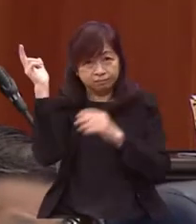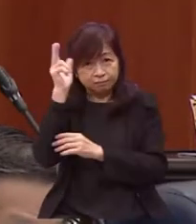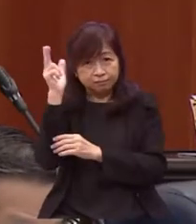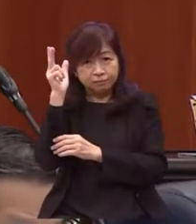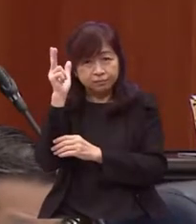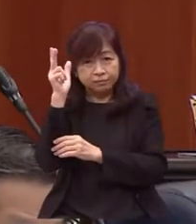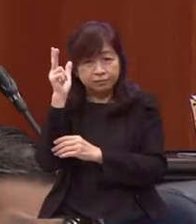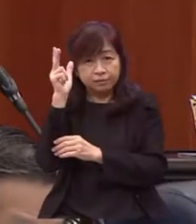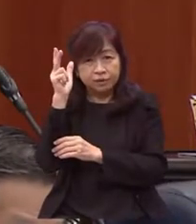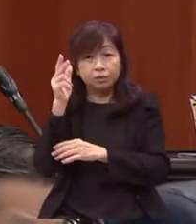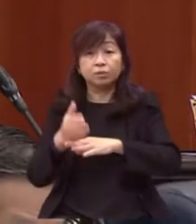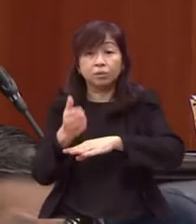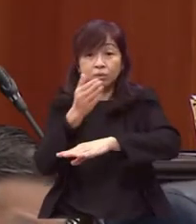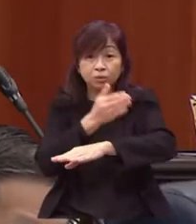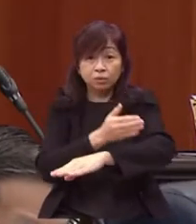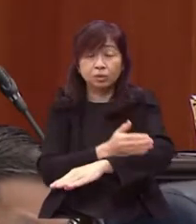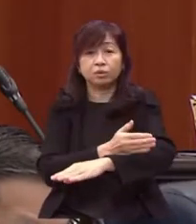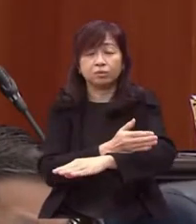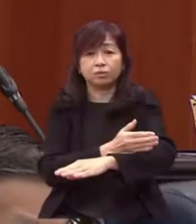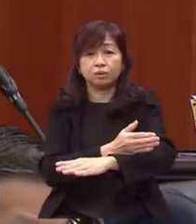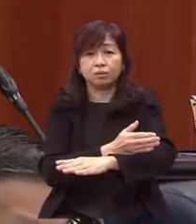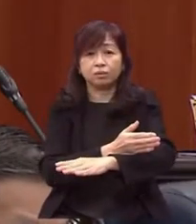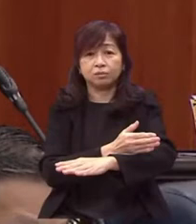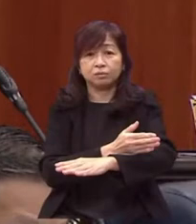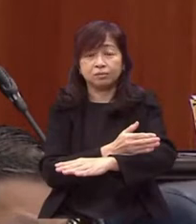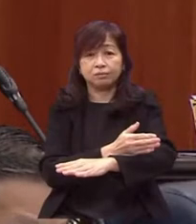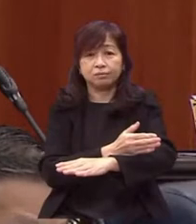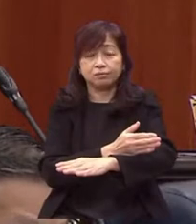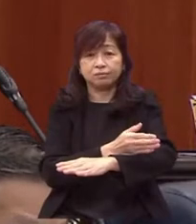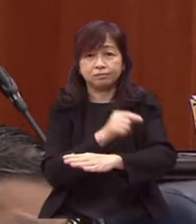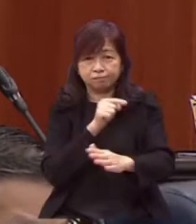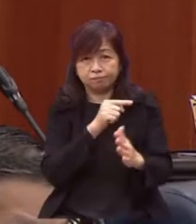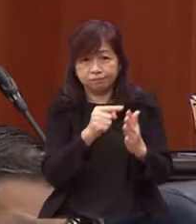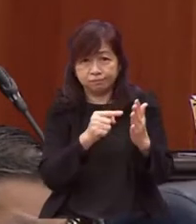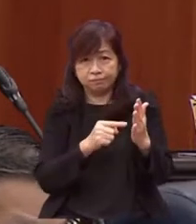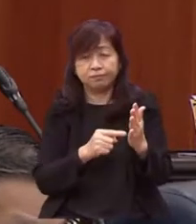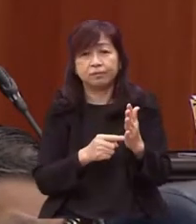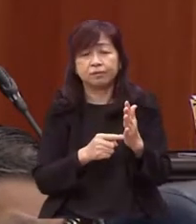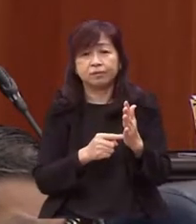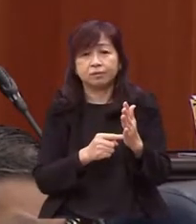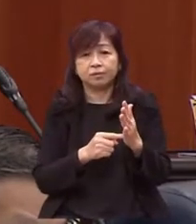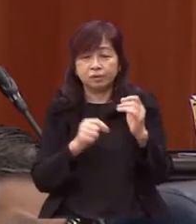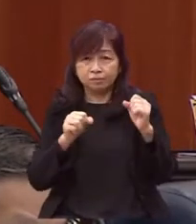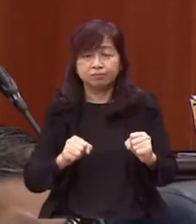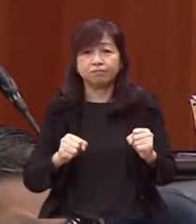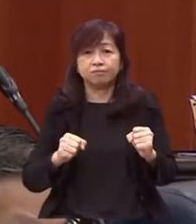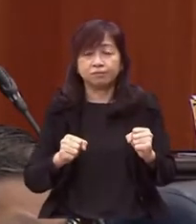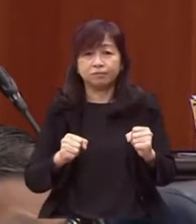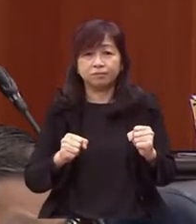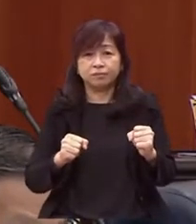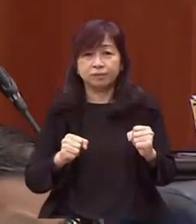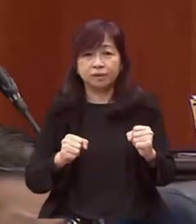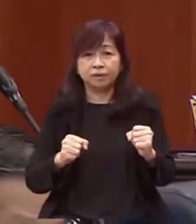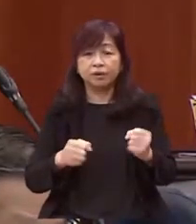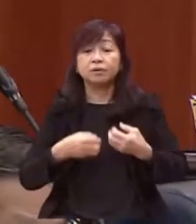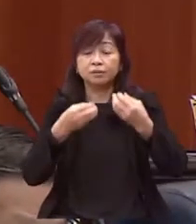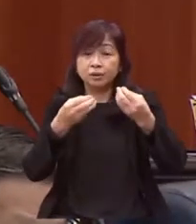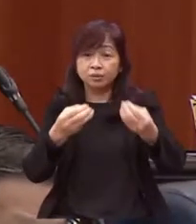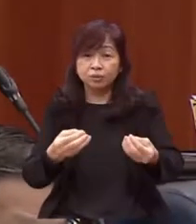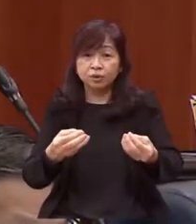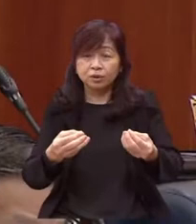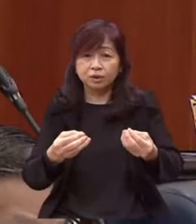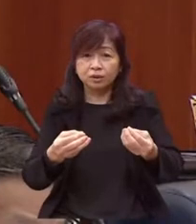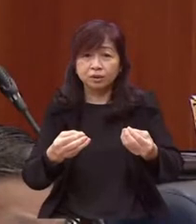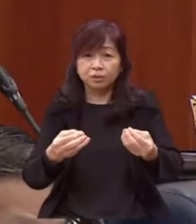menaikkan supaya dia akan tetap mempunyai ayah sains dan juga memberikan sesuatu